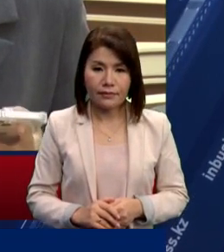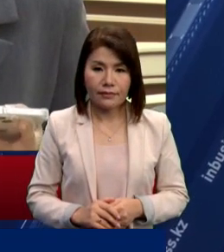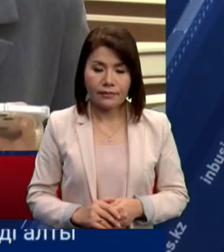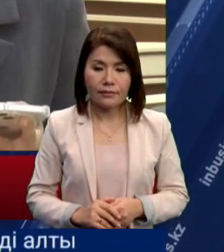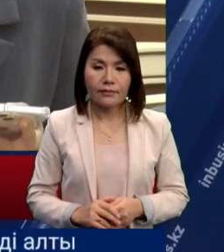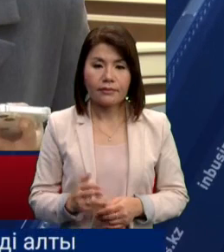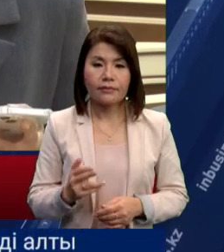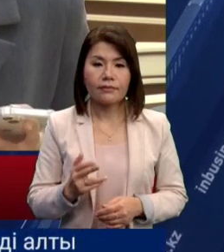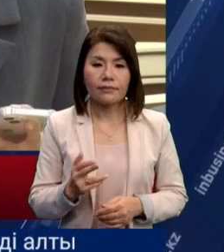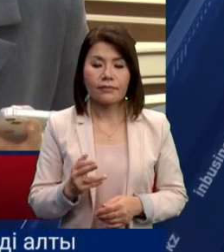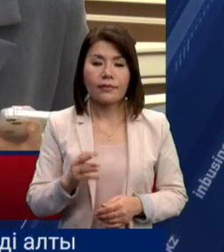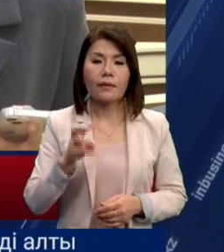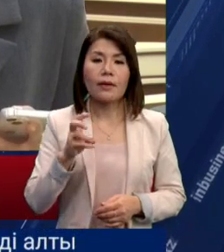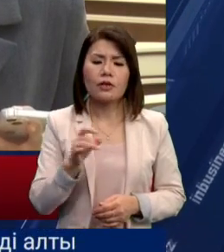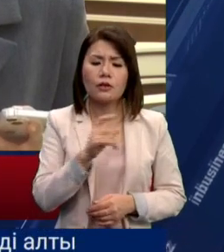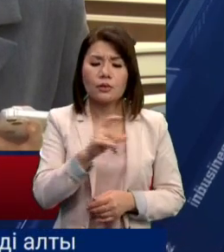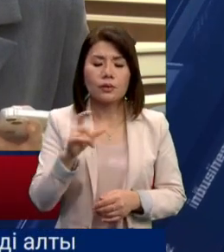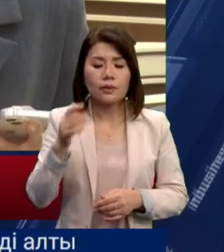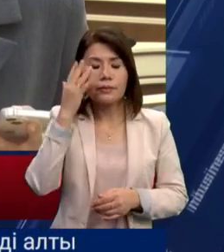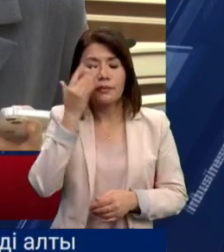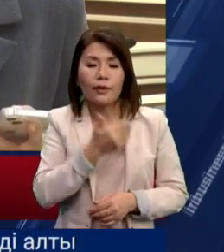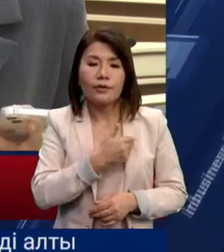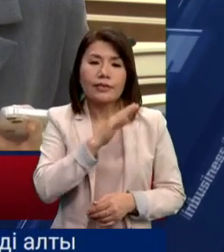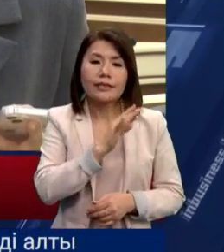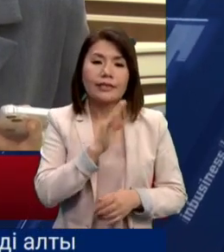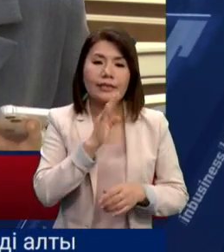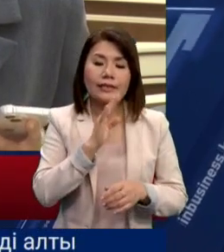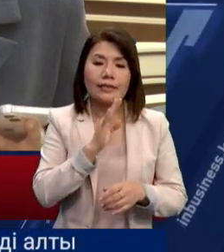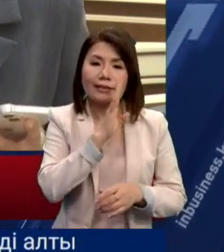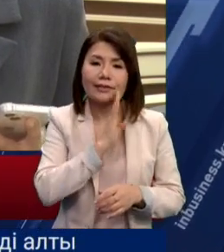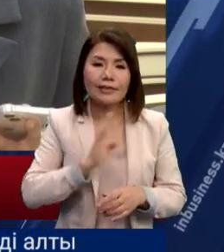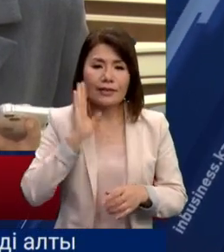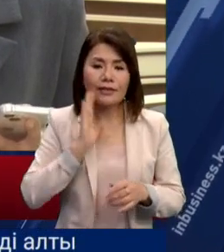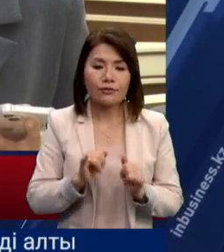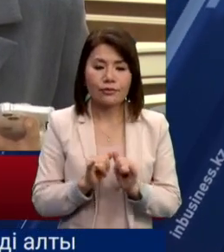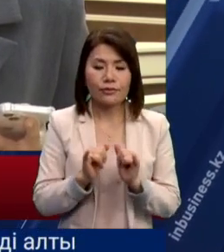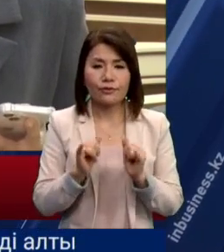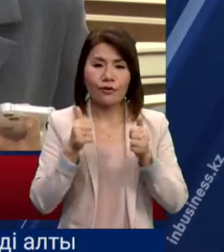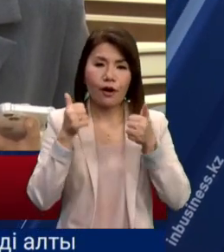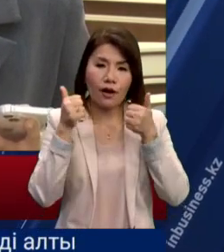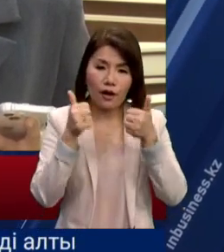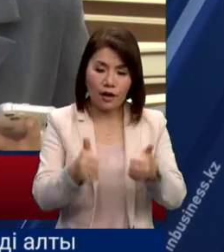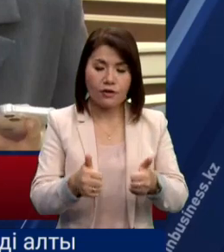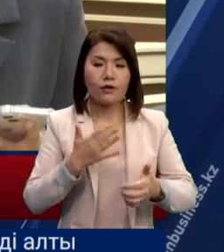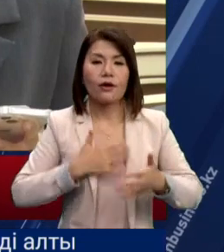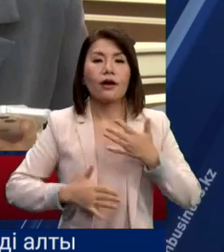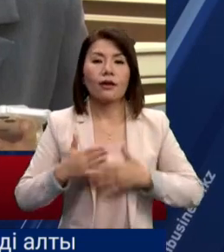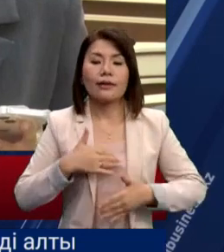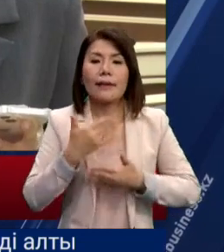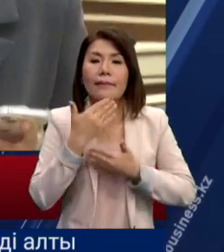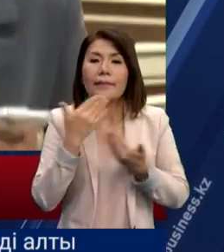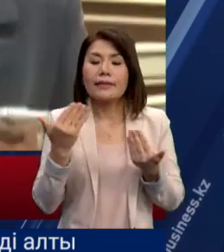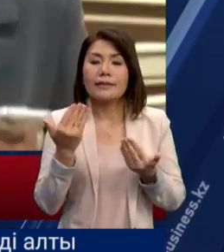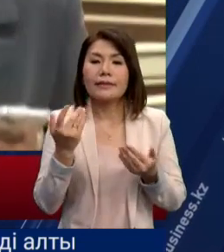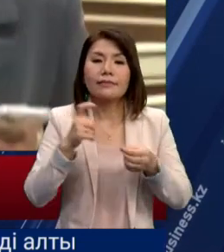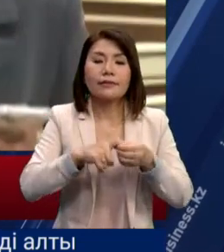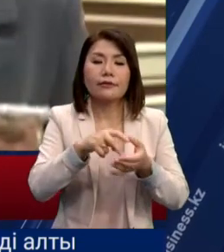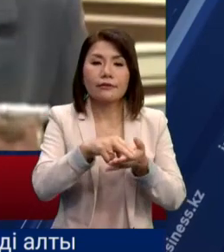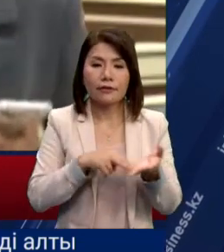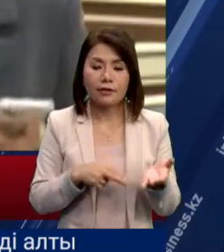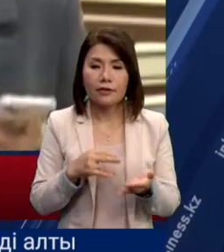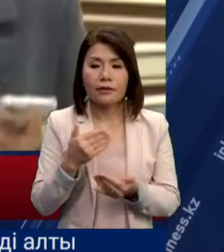Иә, естіліп тұрасыз. Маржан, кандидаттардың арасында нәзік жандылардың көбейіп жатқаны қуантады әрине, иә? Осы соңғы болып тіркелген үміткер туралы